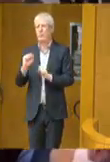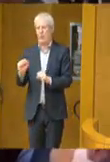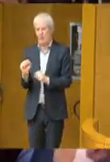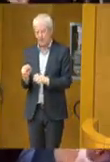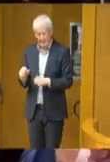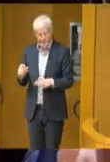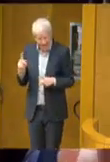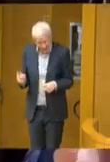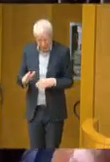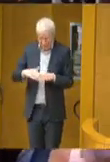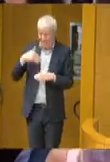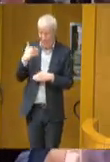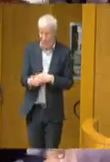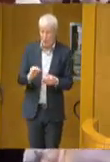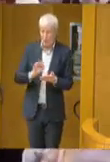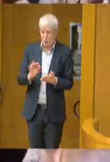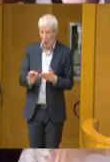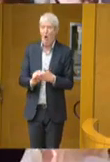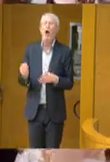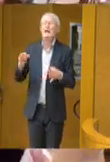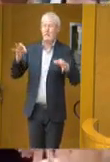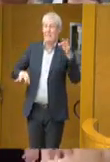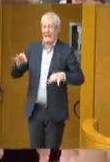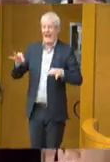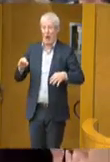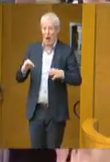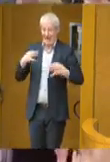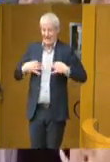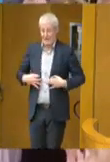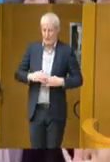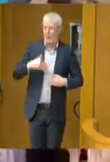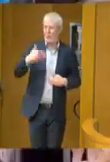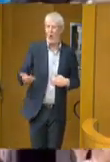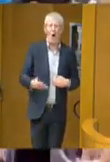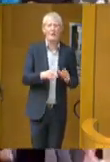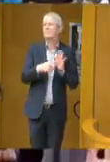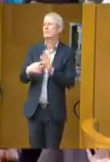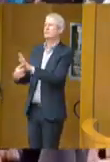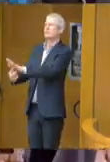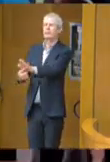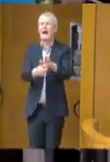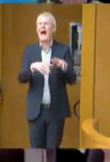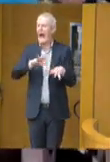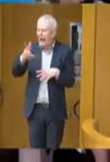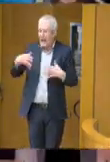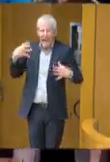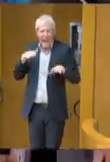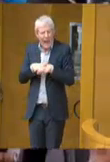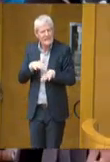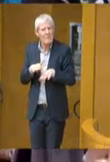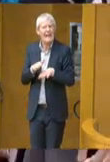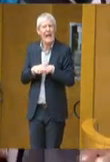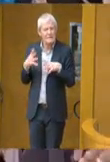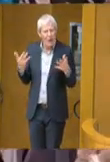portare fuori dalle nostre mura scolastiche lo spettacolo e di coinvolgere i ragazzi in un'altra esperienza, forse ancora